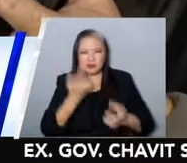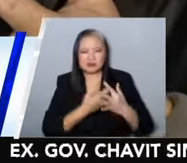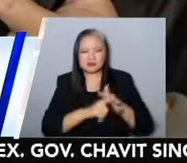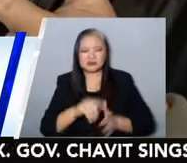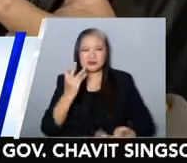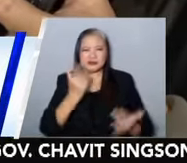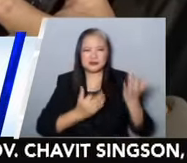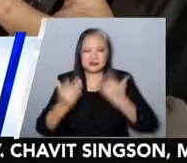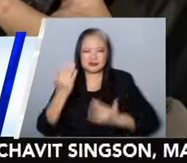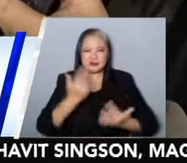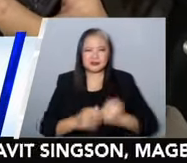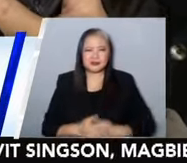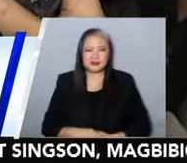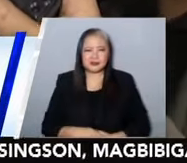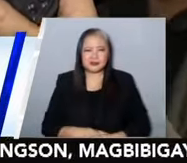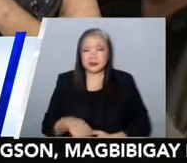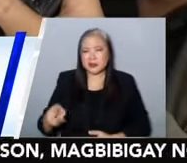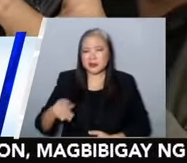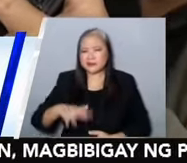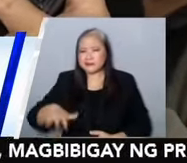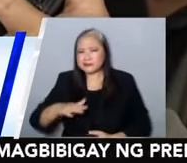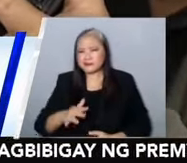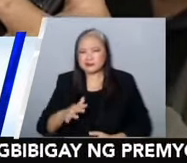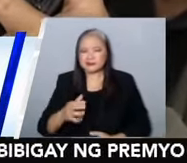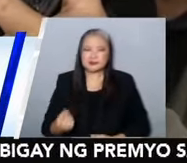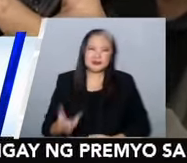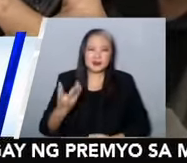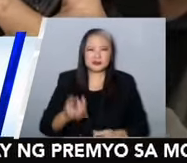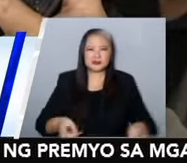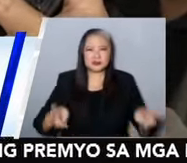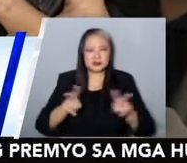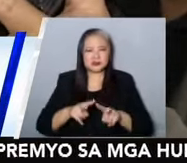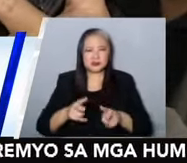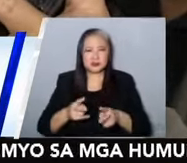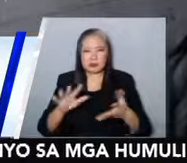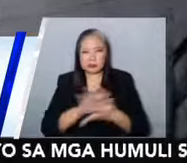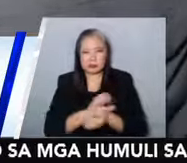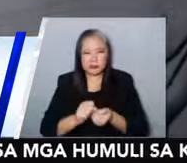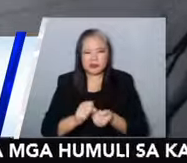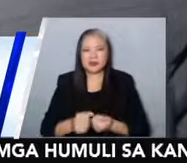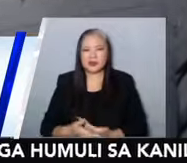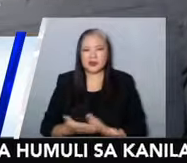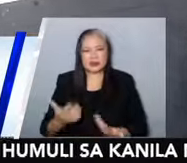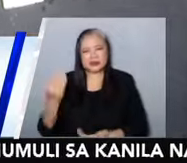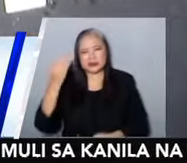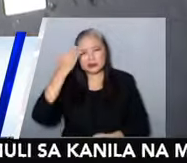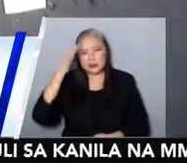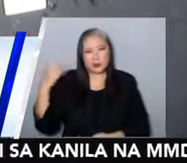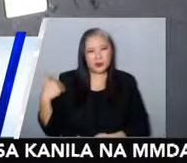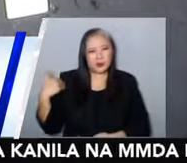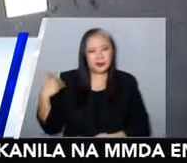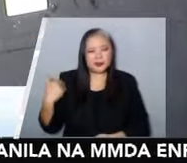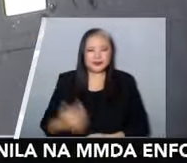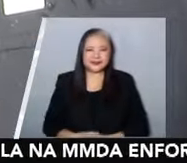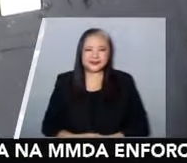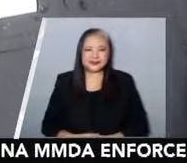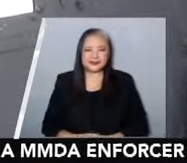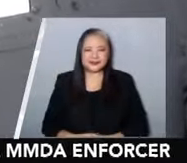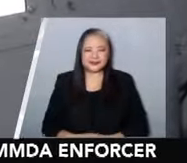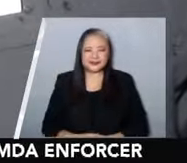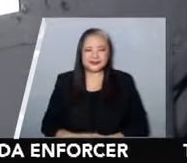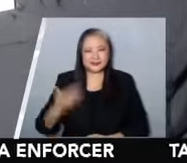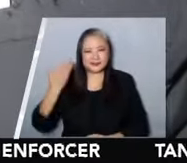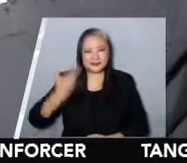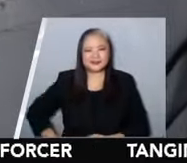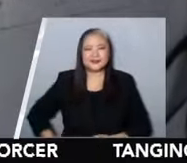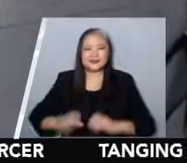rough estimate ng amount ng damage is undetermined pa. Ito ang unang balita. James Agustin para